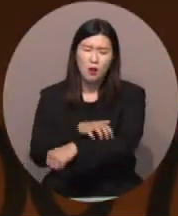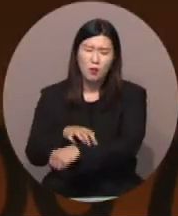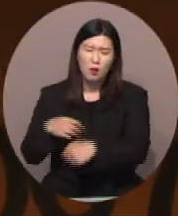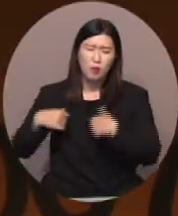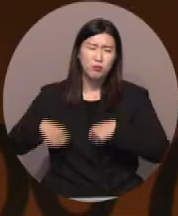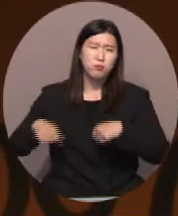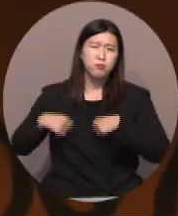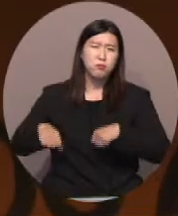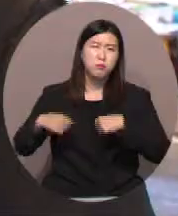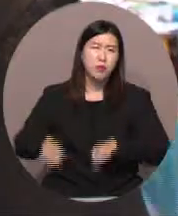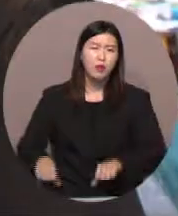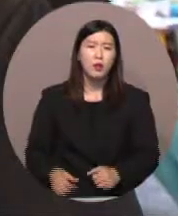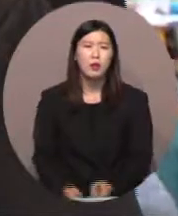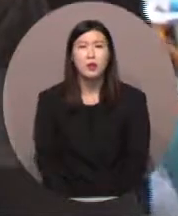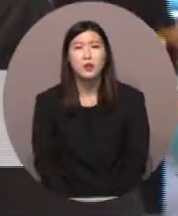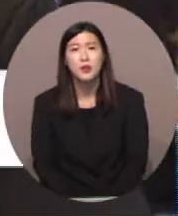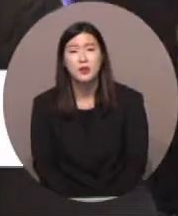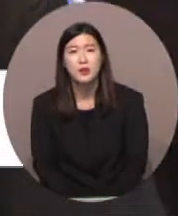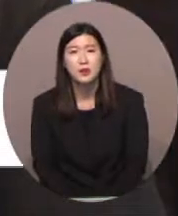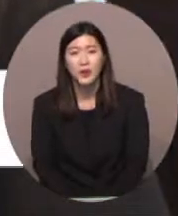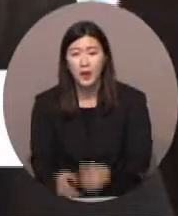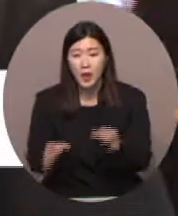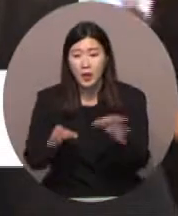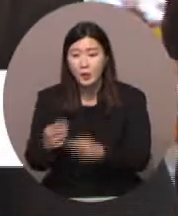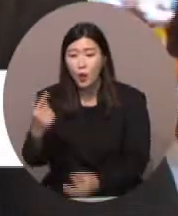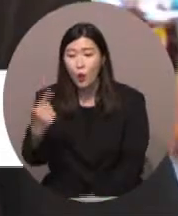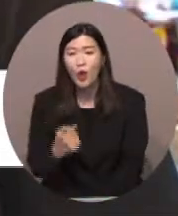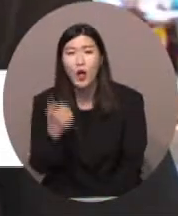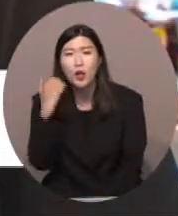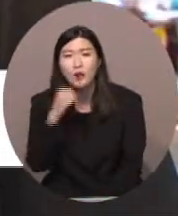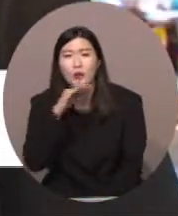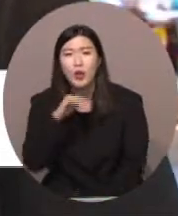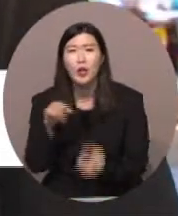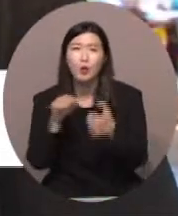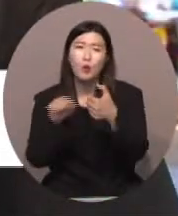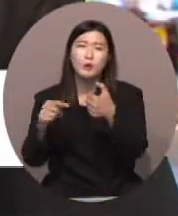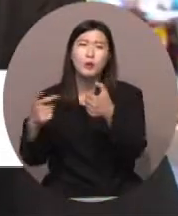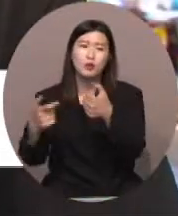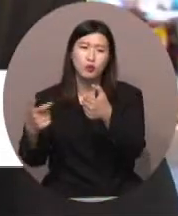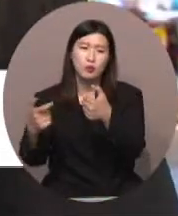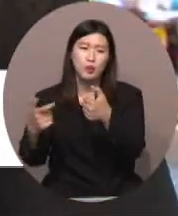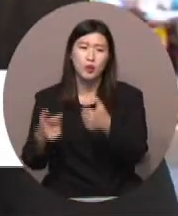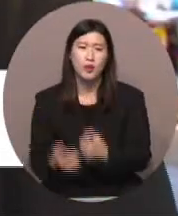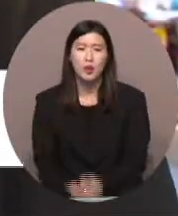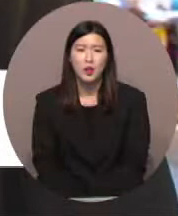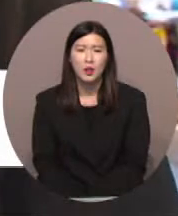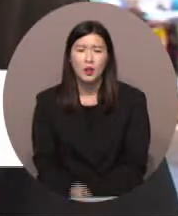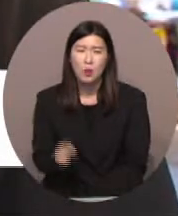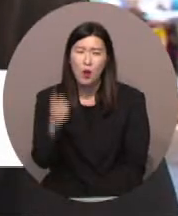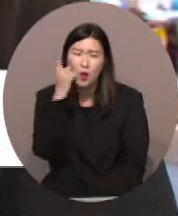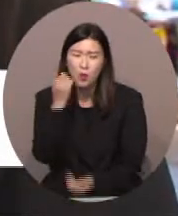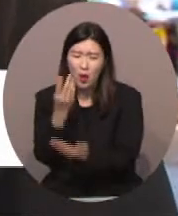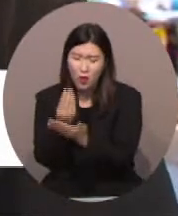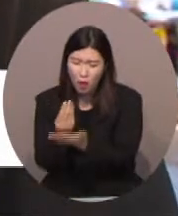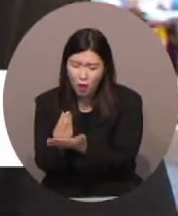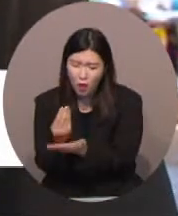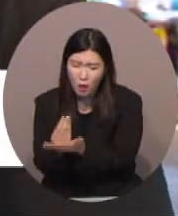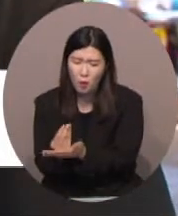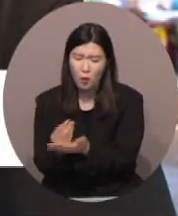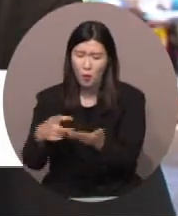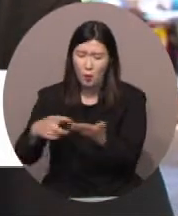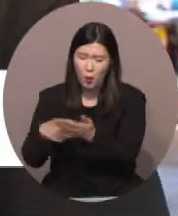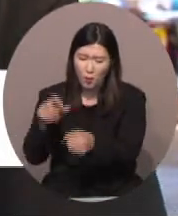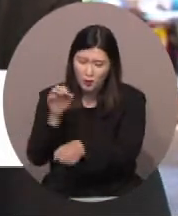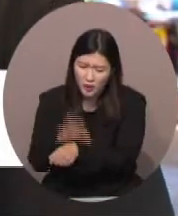쓰는 겁니다. 시장에 주로 오시는 연령대가 50대에서 60대 그 이상이 될 수 있는데 그분들이 직접 그 시간에 맞춰서